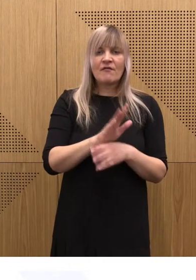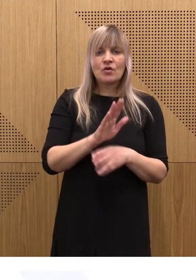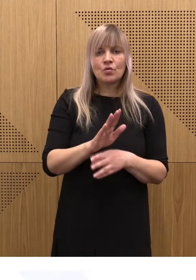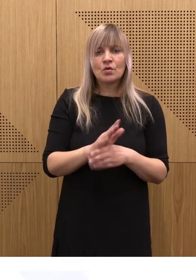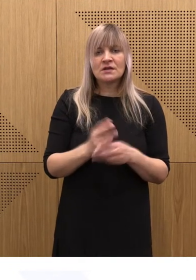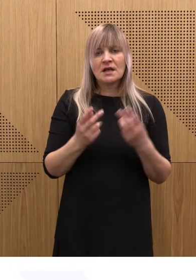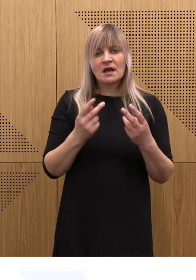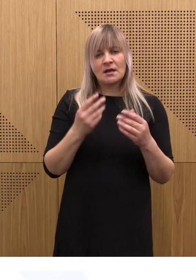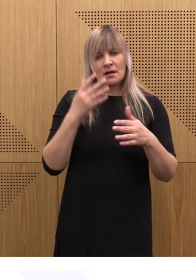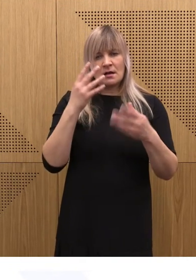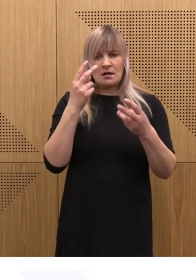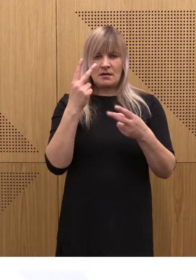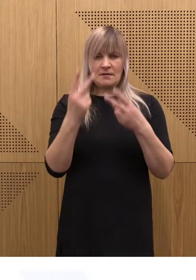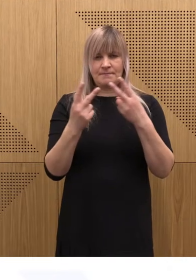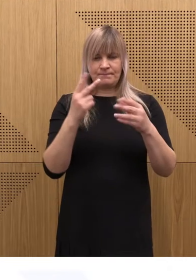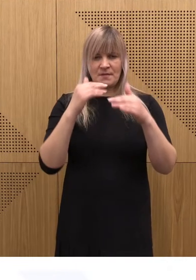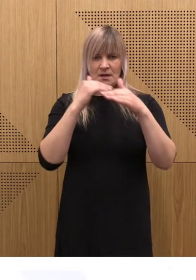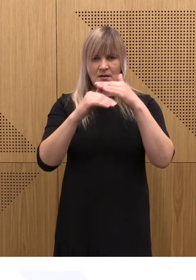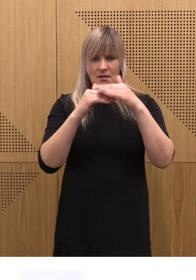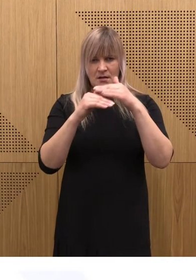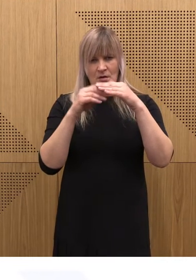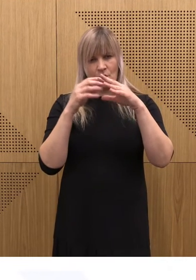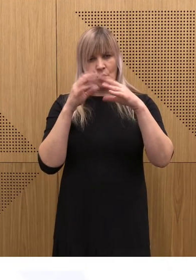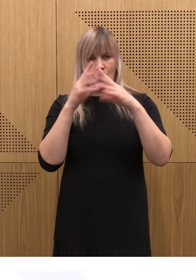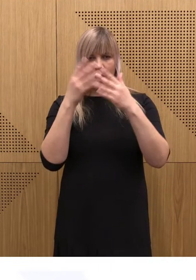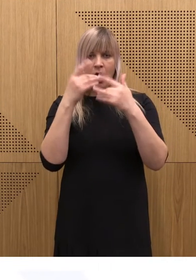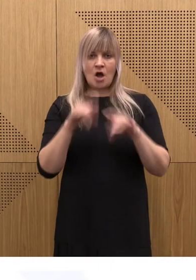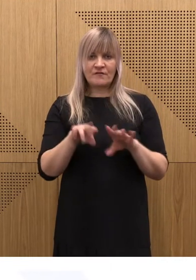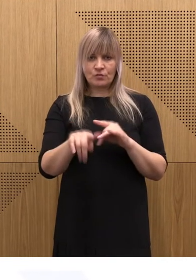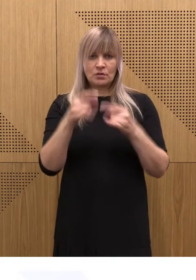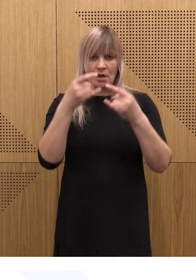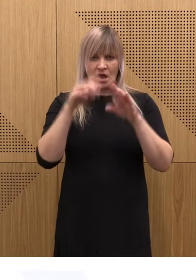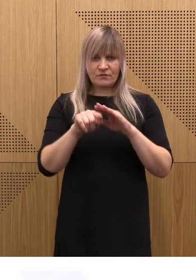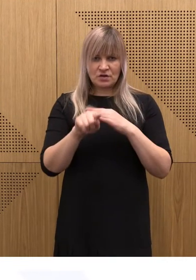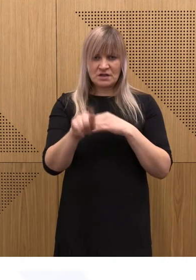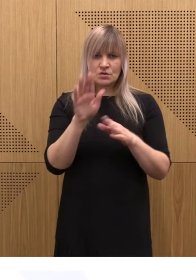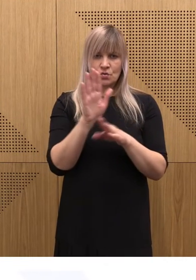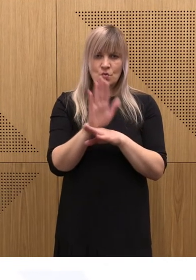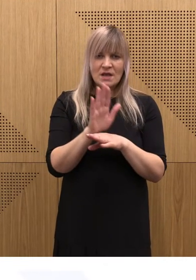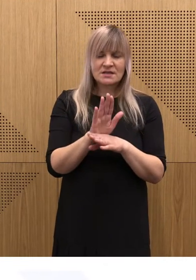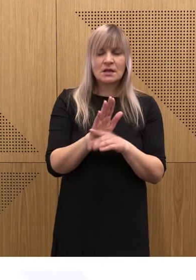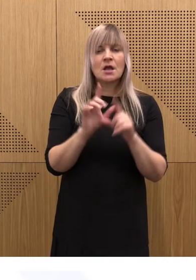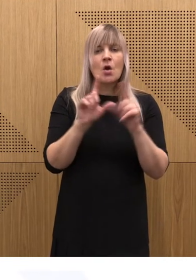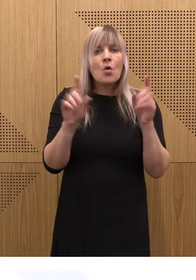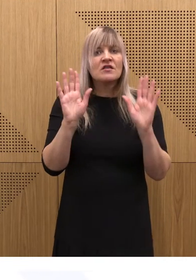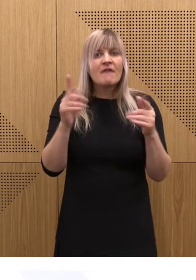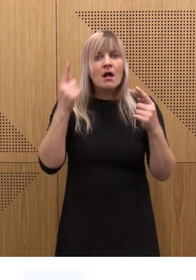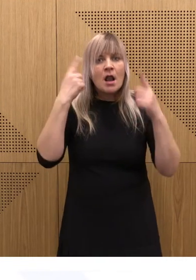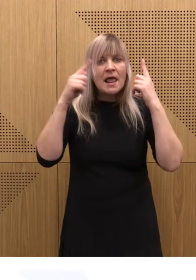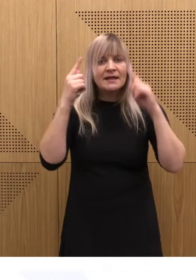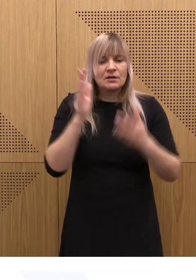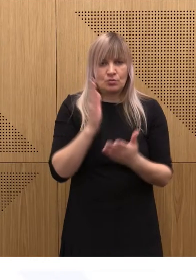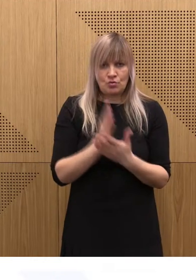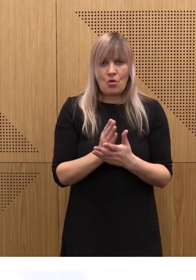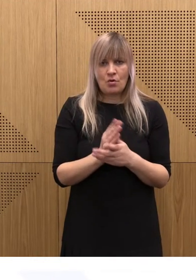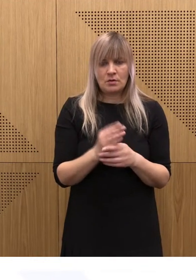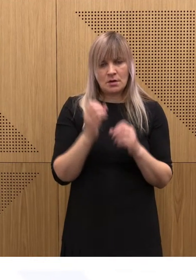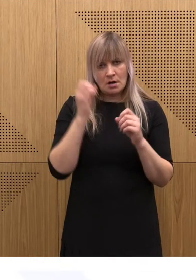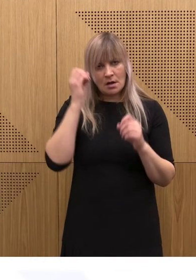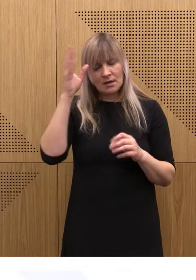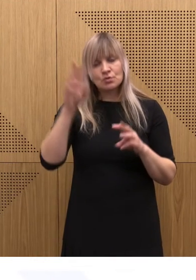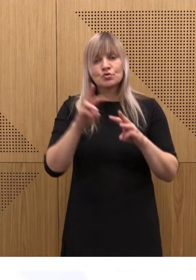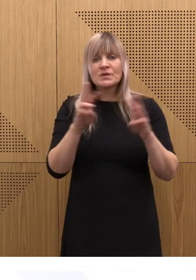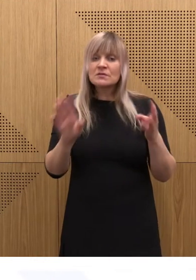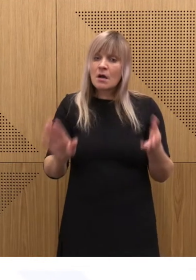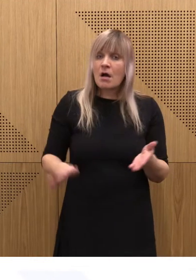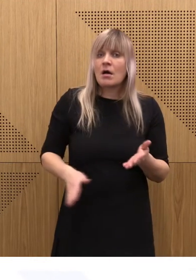ülesanded, virtuaalülesanded ja nii edasi ja nii edasi. Ja koolid on olnud siin väga leidlikud ja haridusministeerium on sinna kaasa